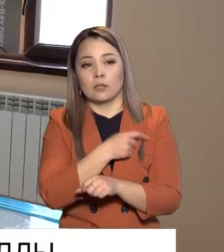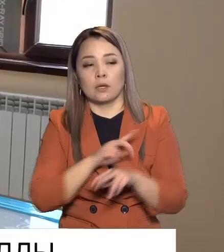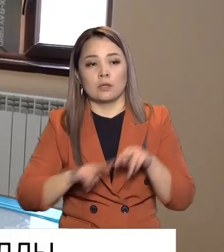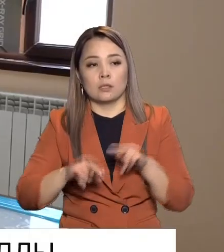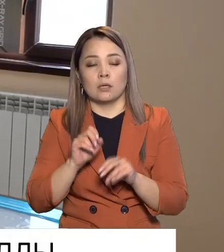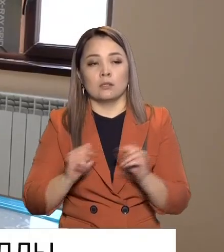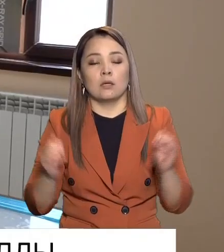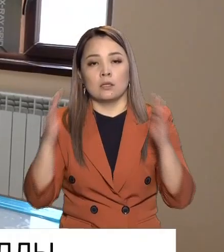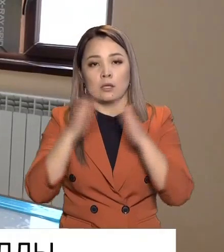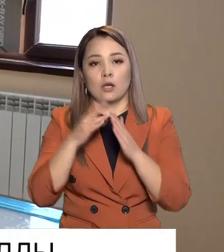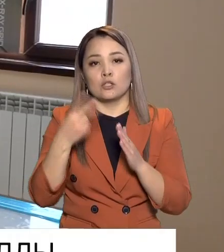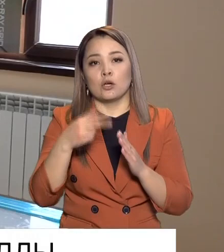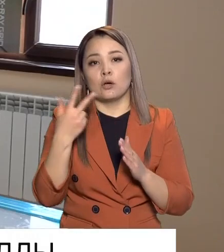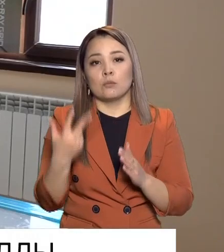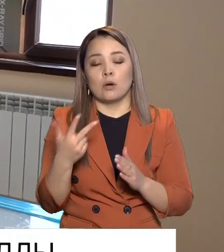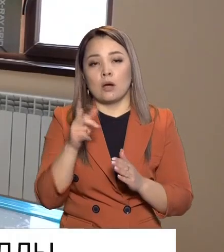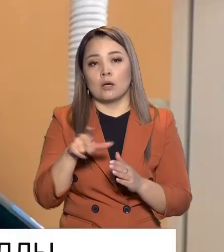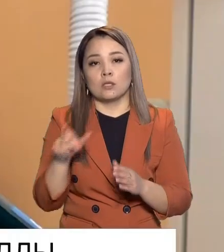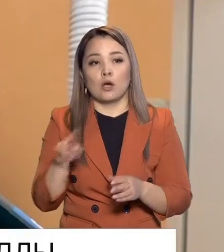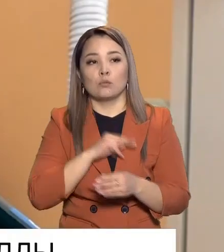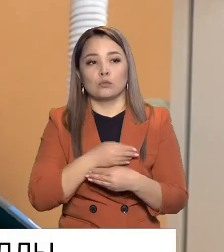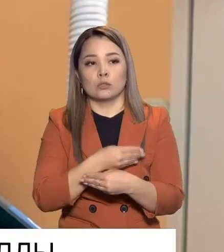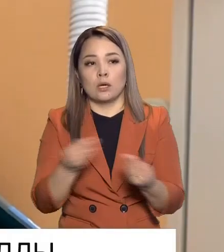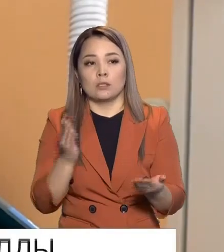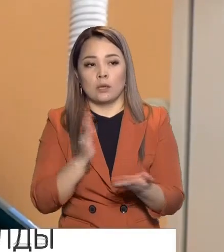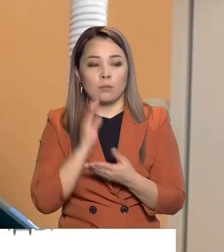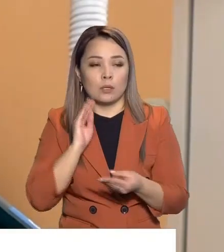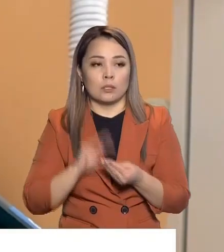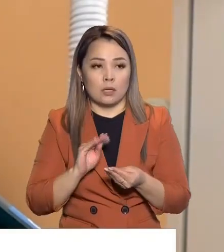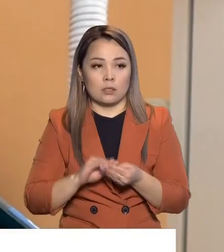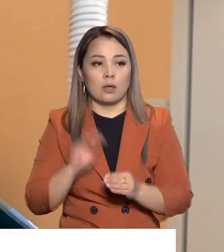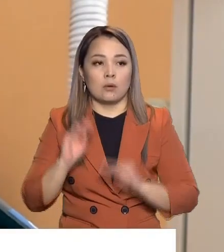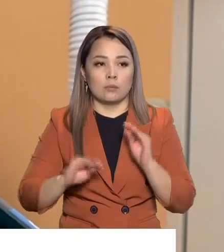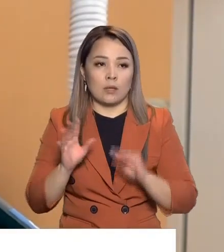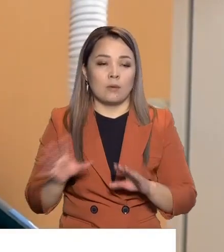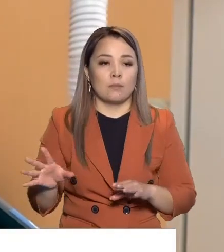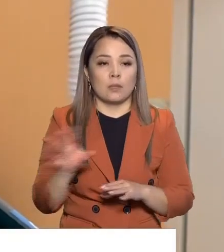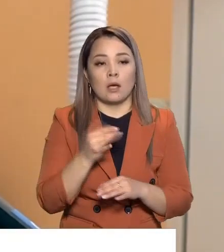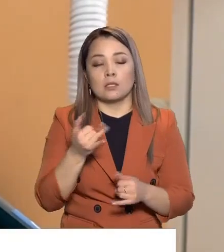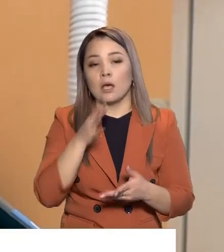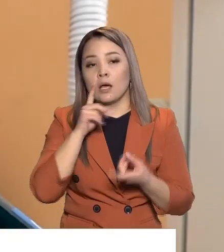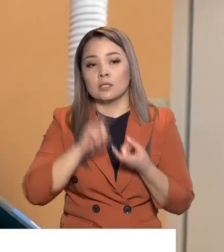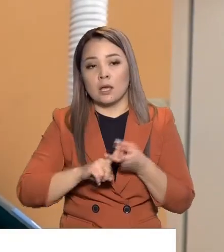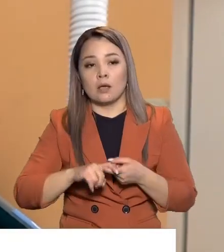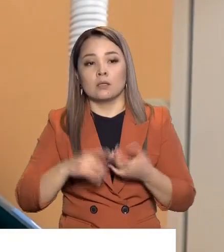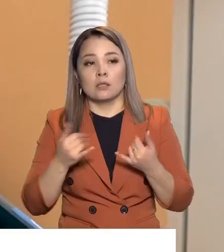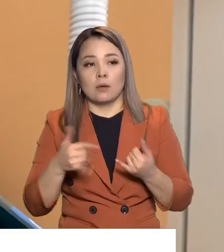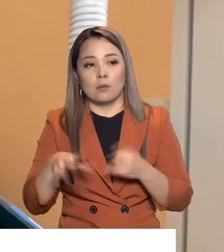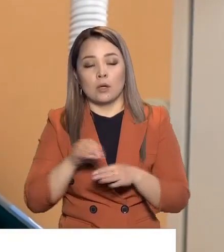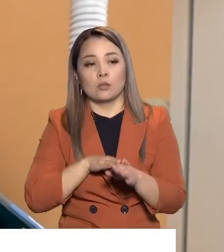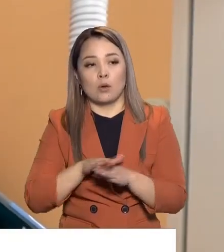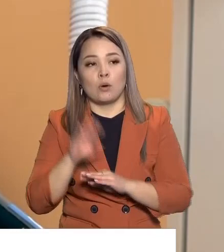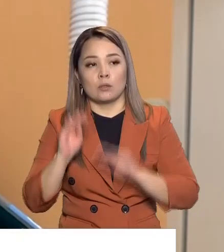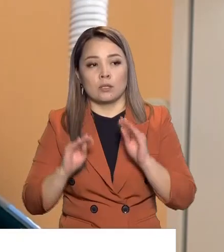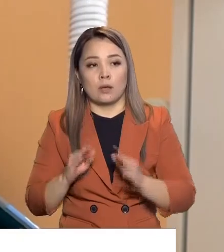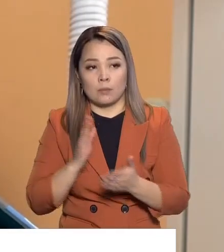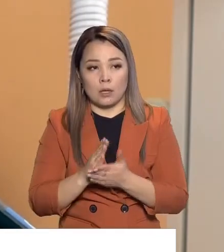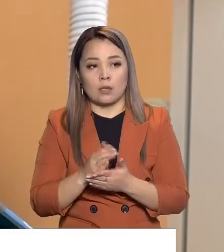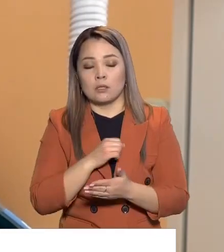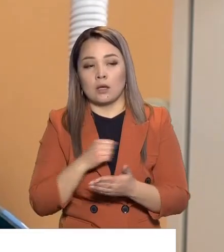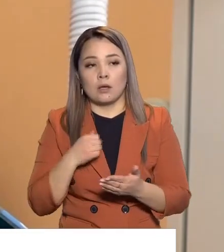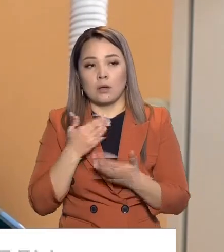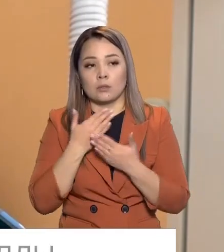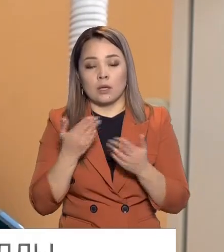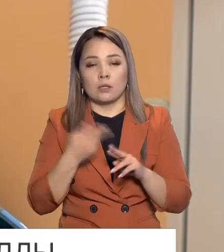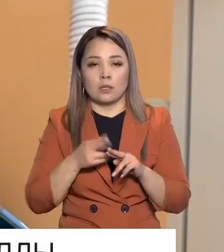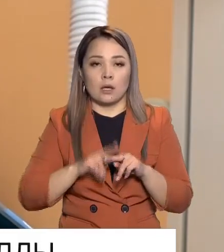салдырды. 23 адамға тұрақты жұмыс берді. Керекті құрал-жабдықтардың бәрі заманауи түгел қамтылған. Ең соңғы